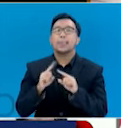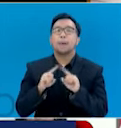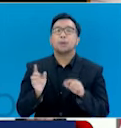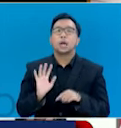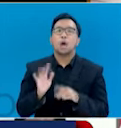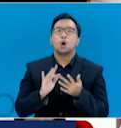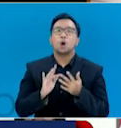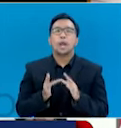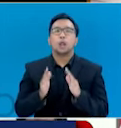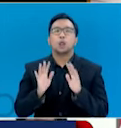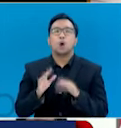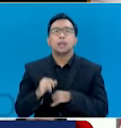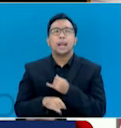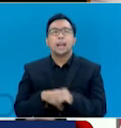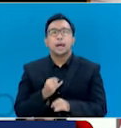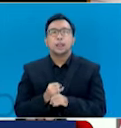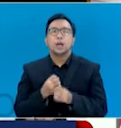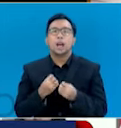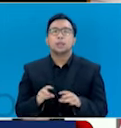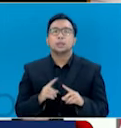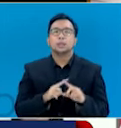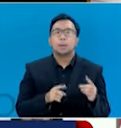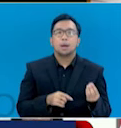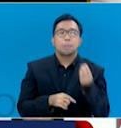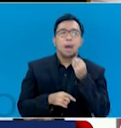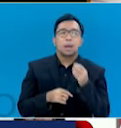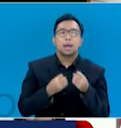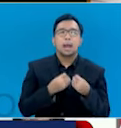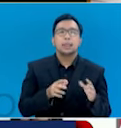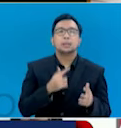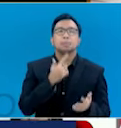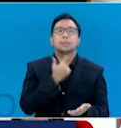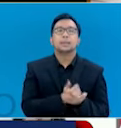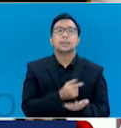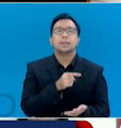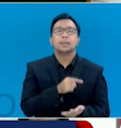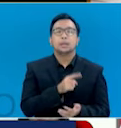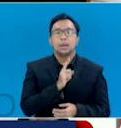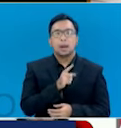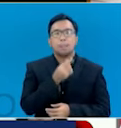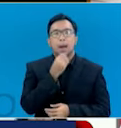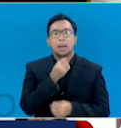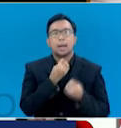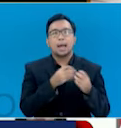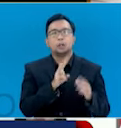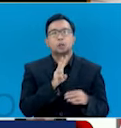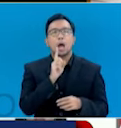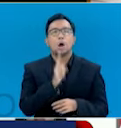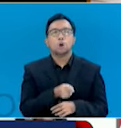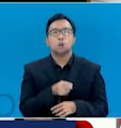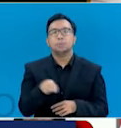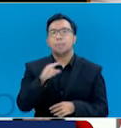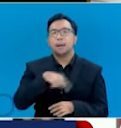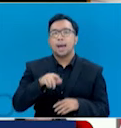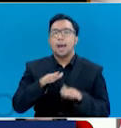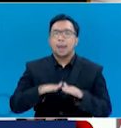gratis lebih dipentingkan daripada makan gratis. Makan ini mutlak untuk rakyat kita. Mereka harus makan, anak-anak harus